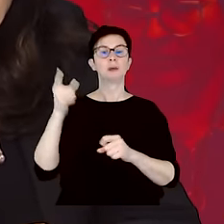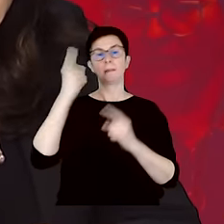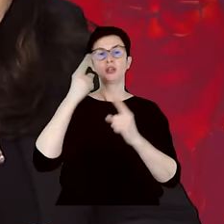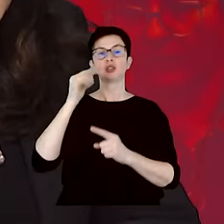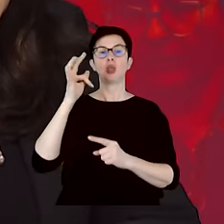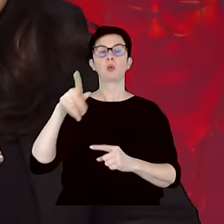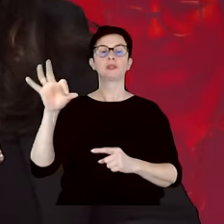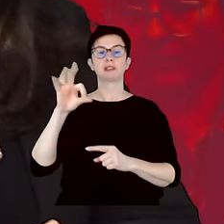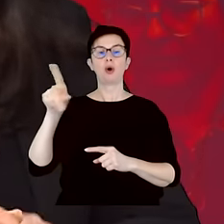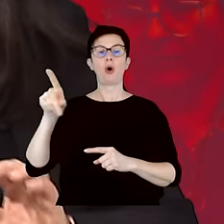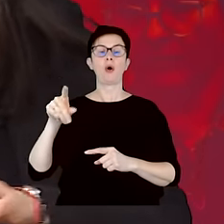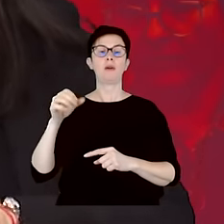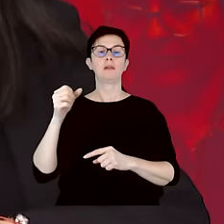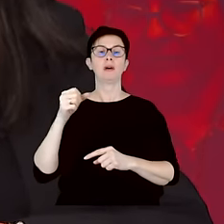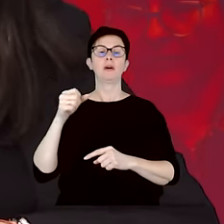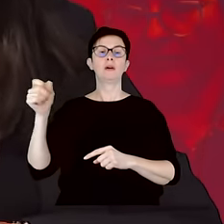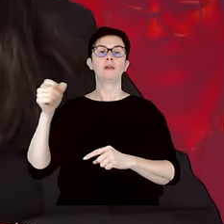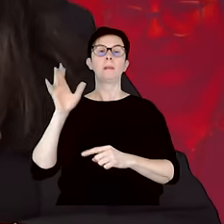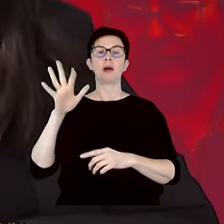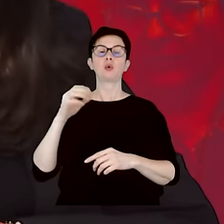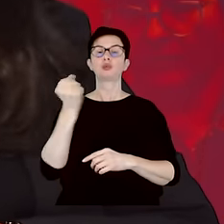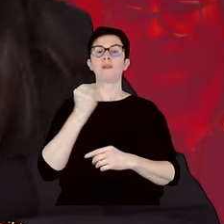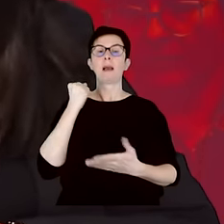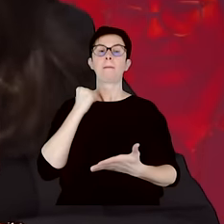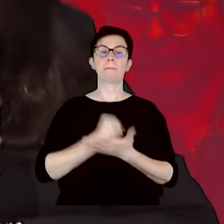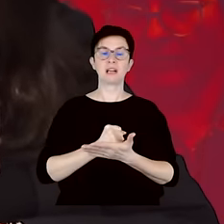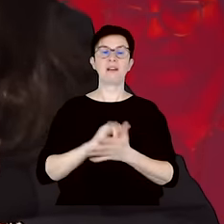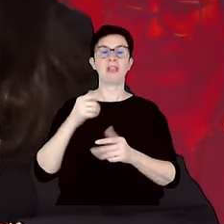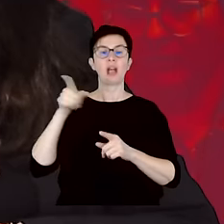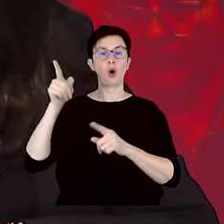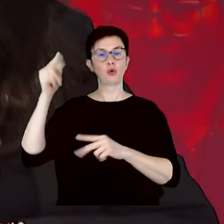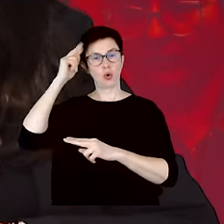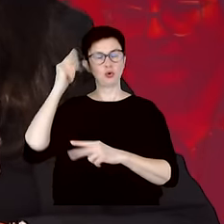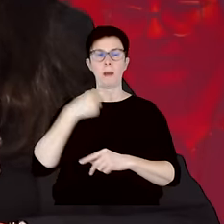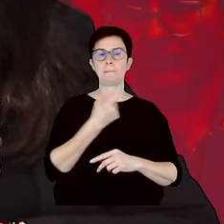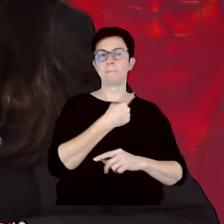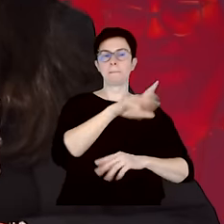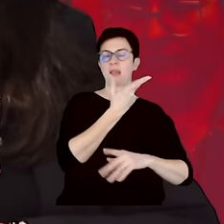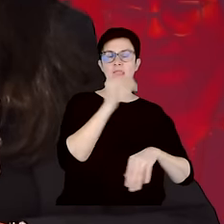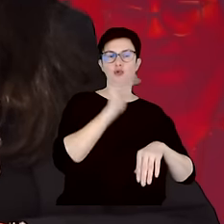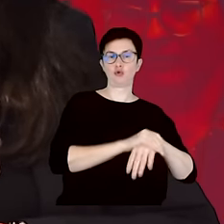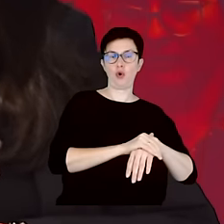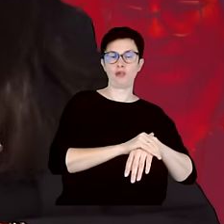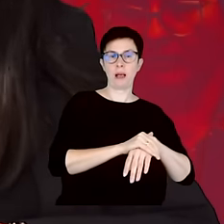stosowaniu prawa, że będą stosować prawo tak, jak je rozumieją, nie ma naszej zgody na to, żeby nam